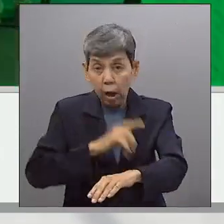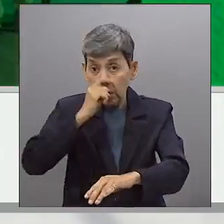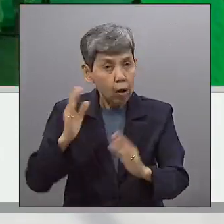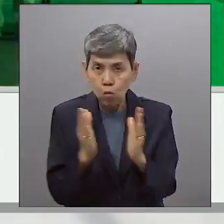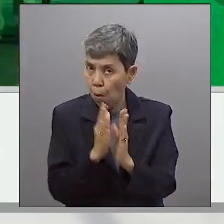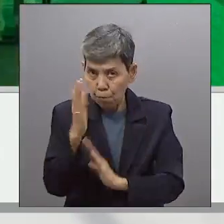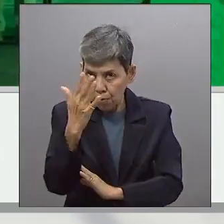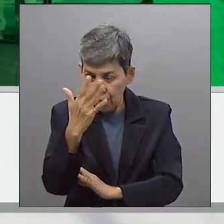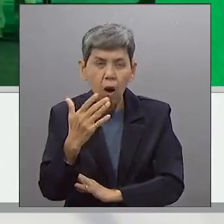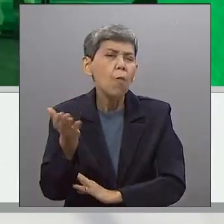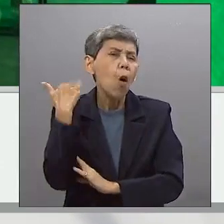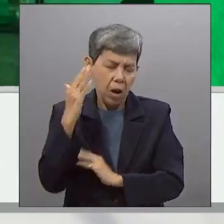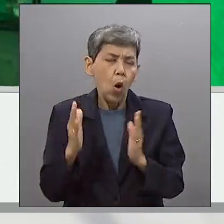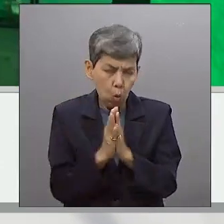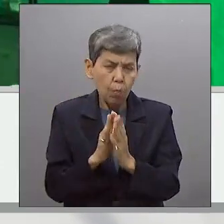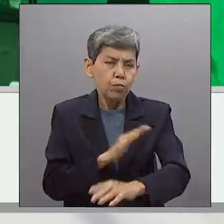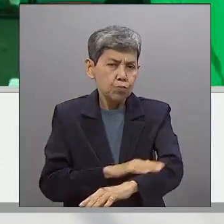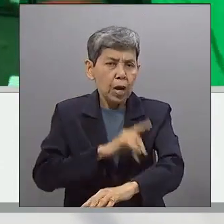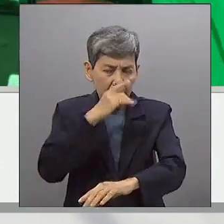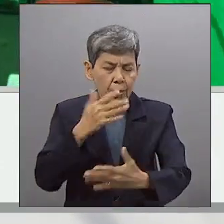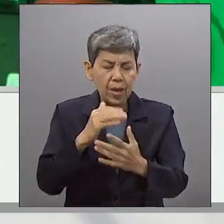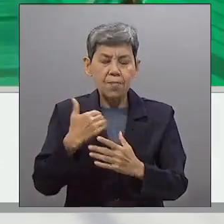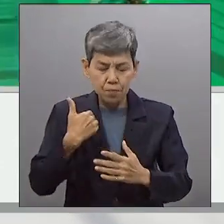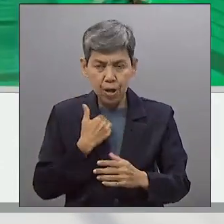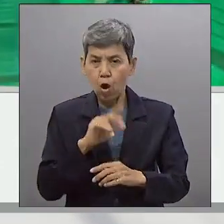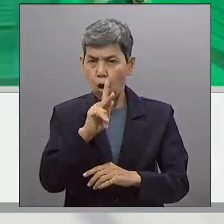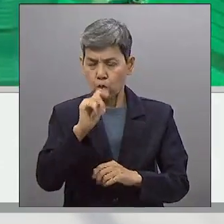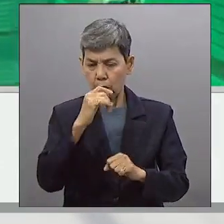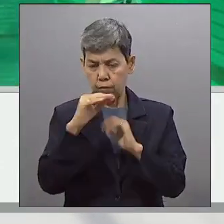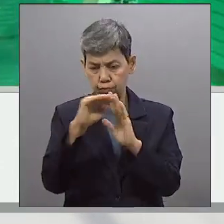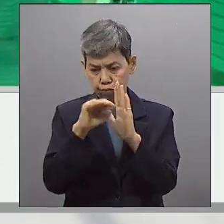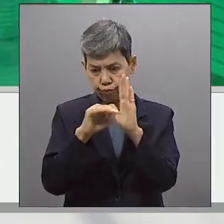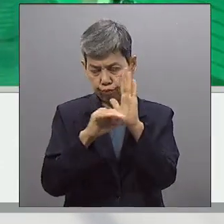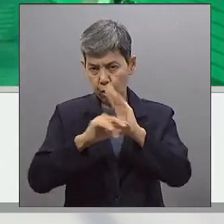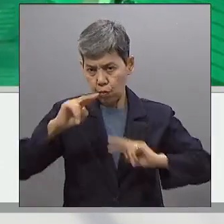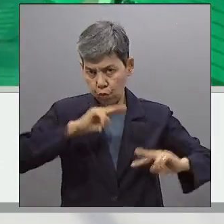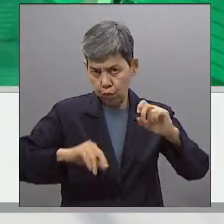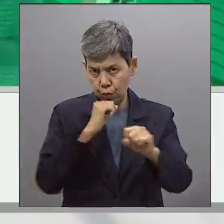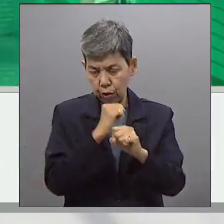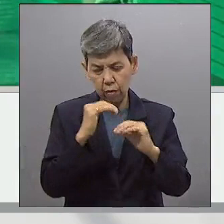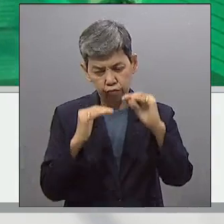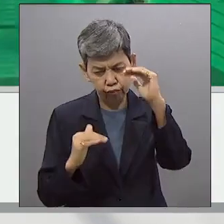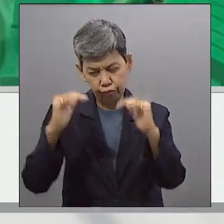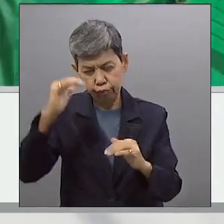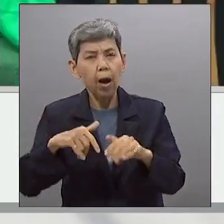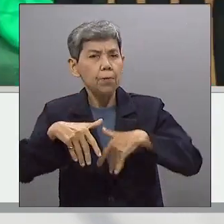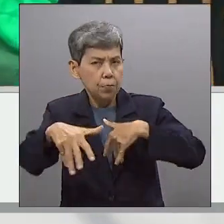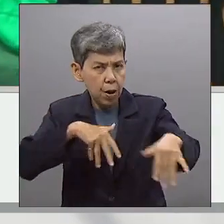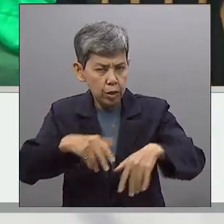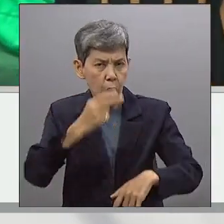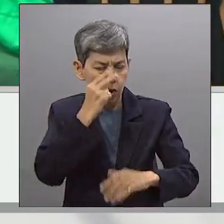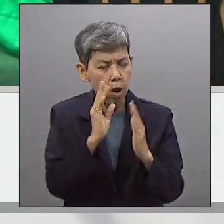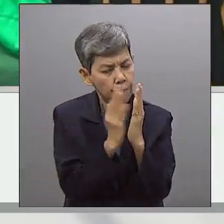ไม่เหมือนกับครั้งก่อนค่ะแล้วกกตยังได้ตั้งเกณฑ์เรื่องของการพิจารณาความเหลื่อมล้ำของจำนวนประชากรรายเขต